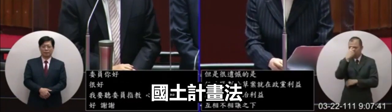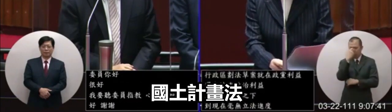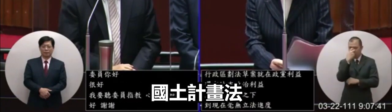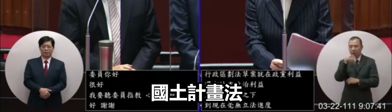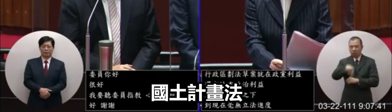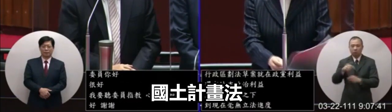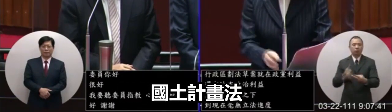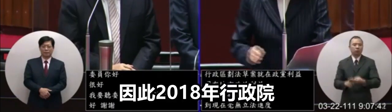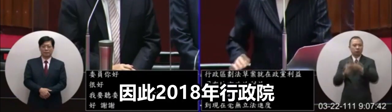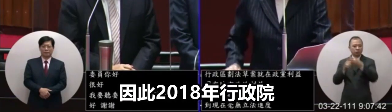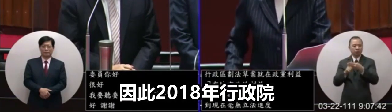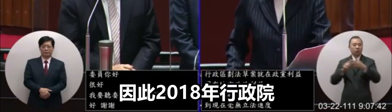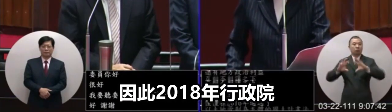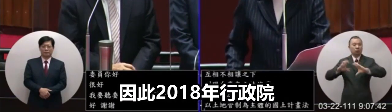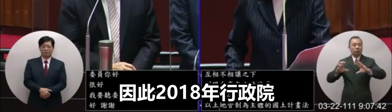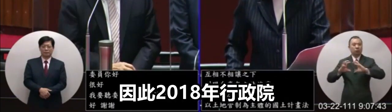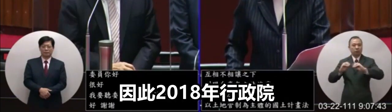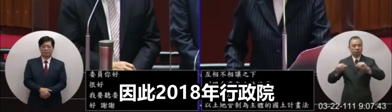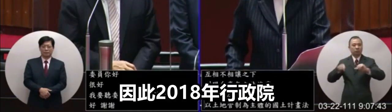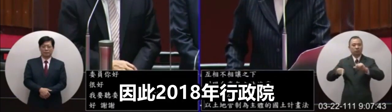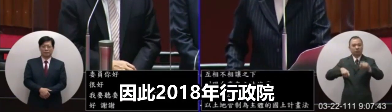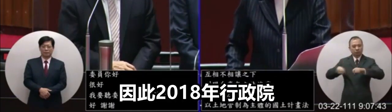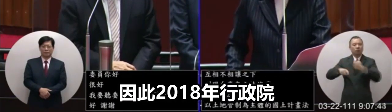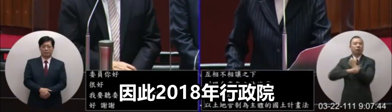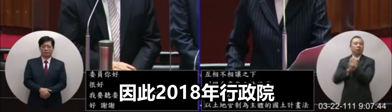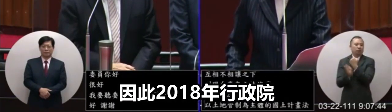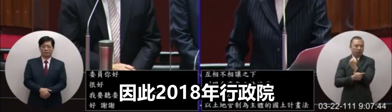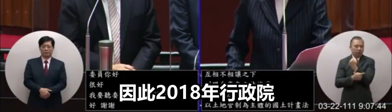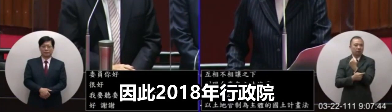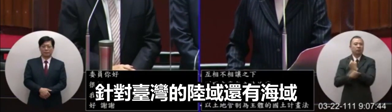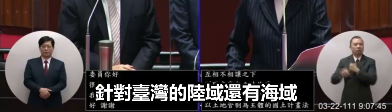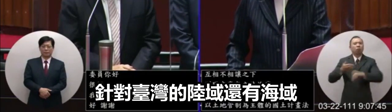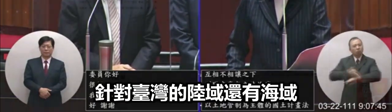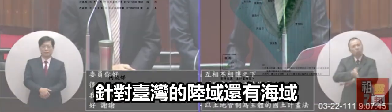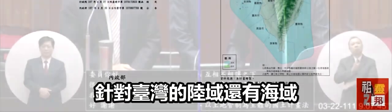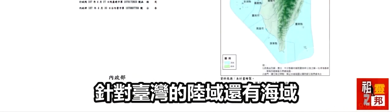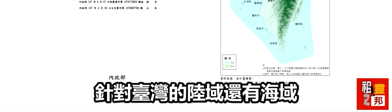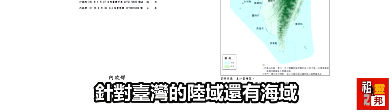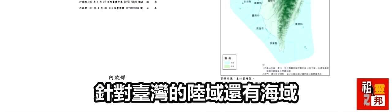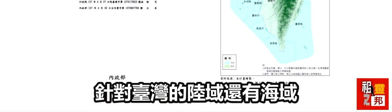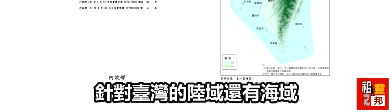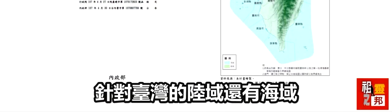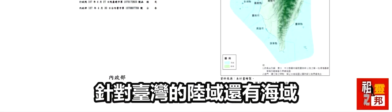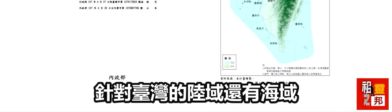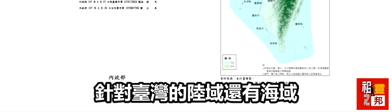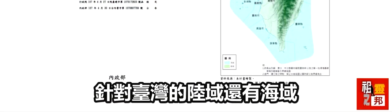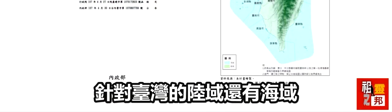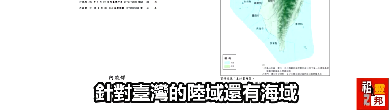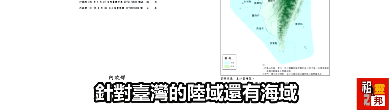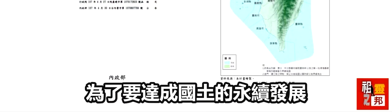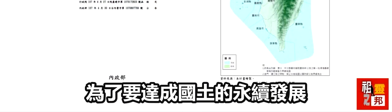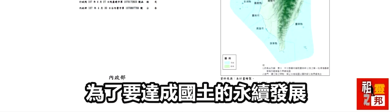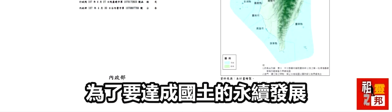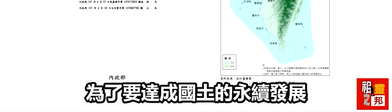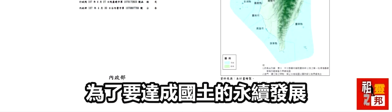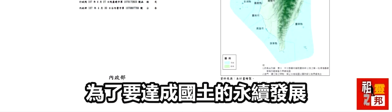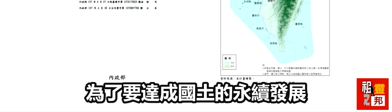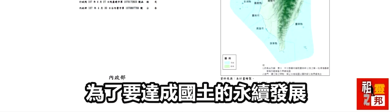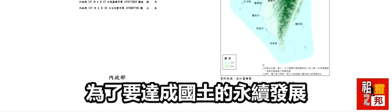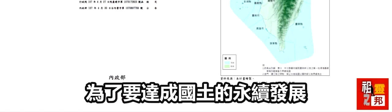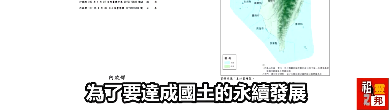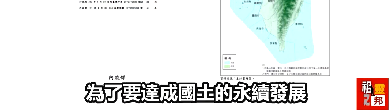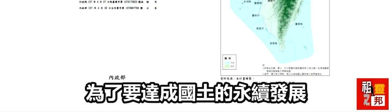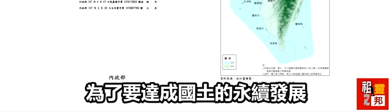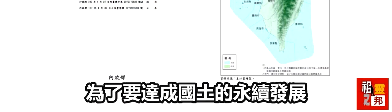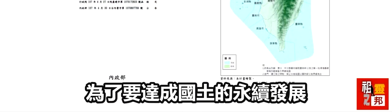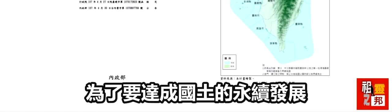土计划法。因此2018年行政院针对台湾的陆域还有海域，为了要达成国